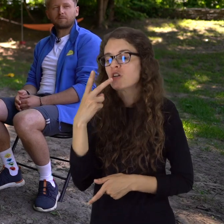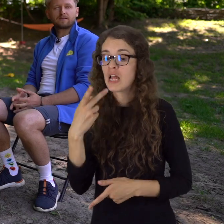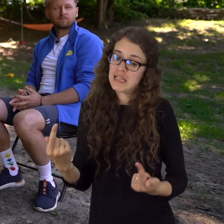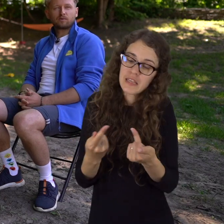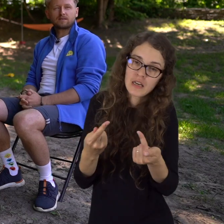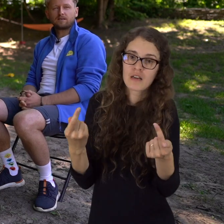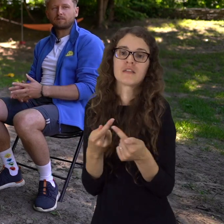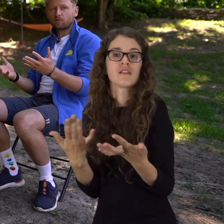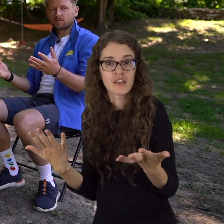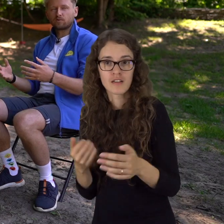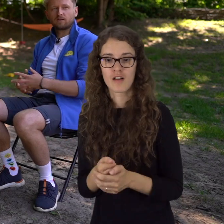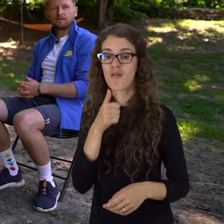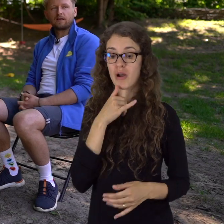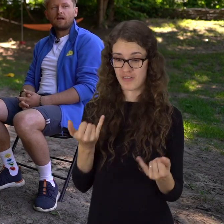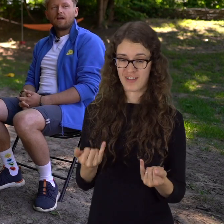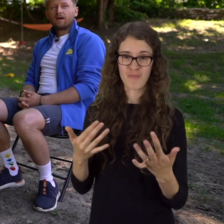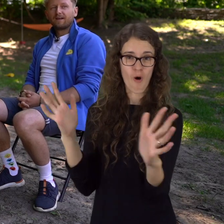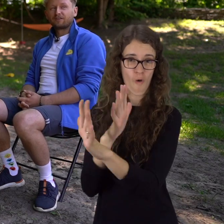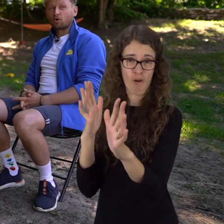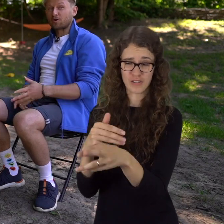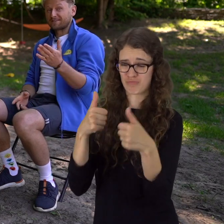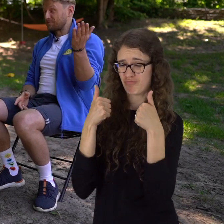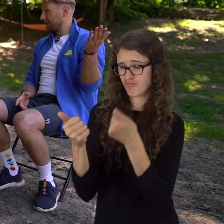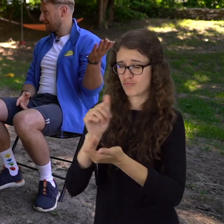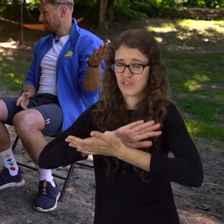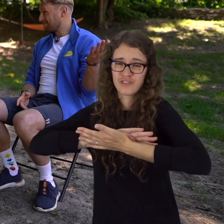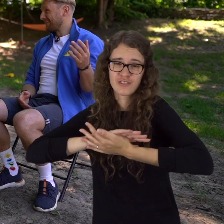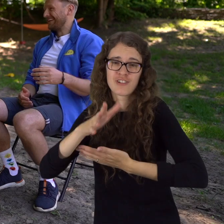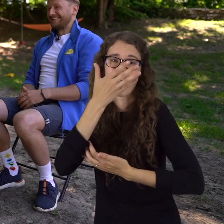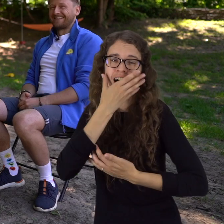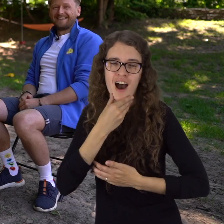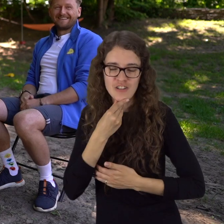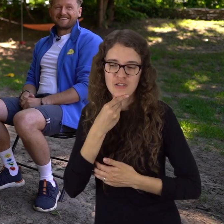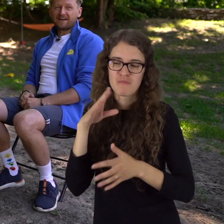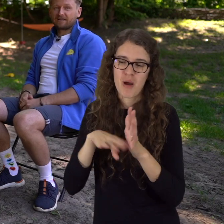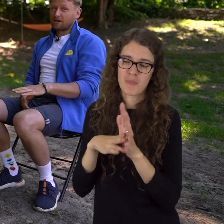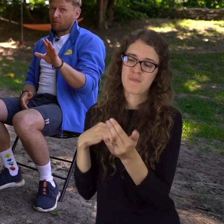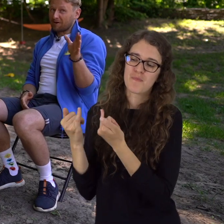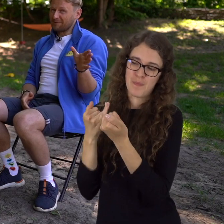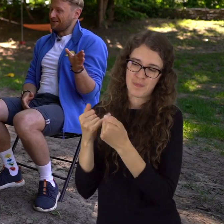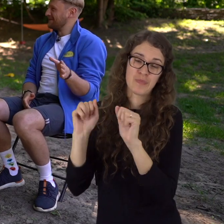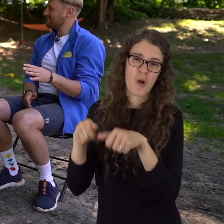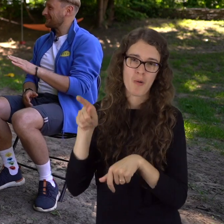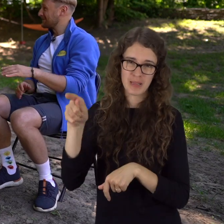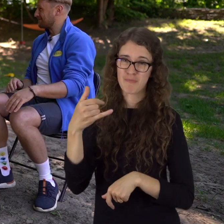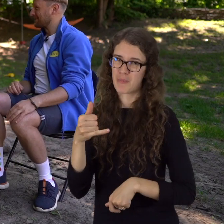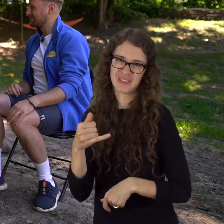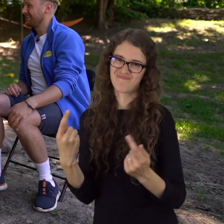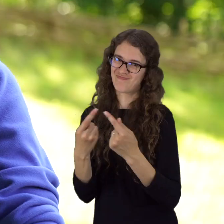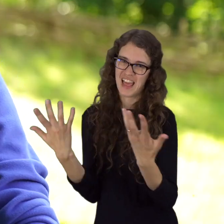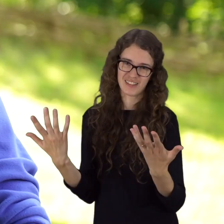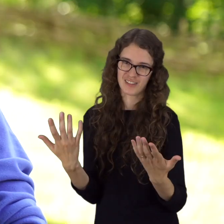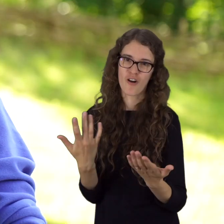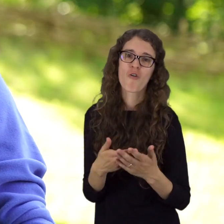mes dabar mėgstam daug kas sakyti, matuotis mokyklą, tai toks oras kaip šiandien. Tai yra gerai pokalbiai, bet